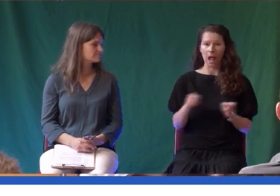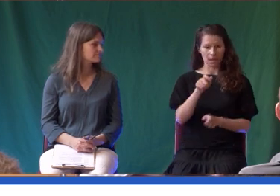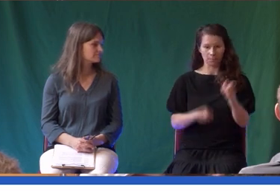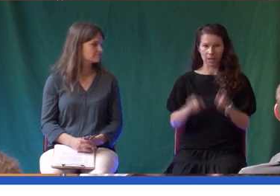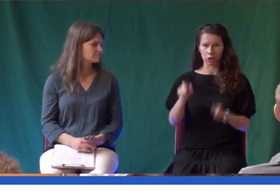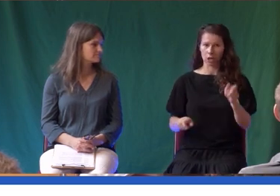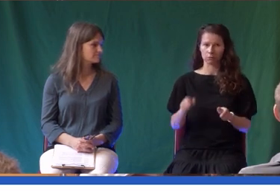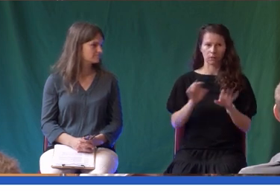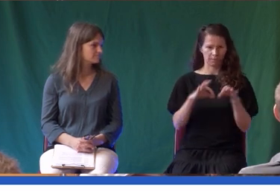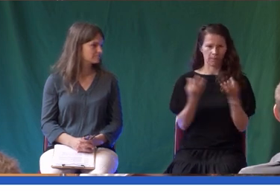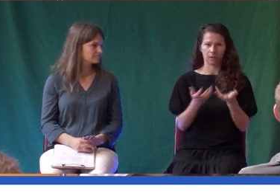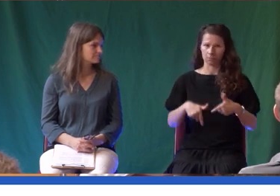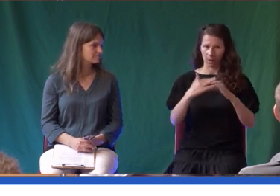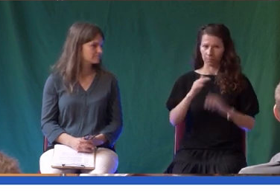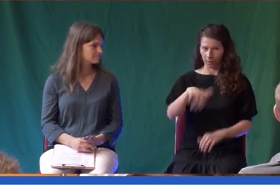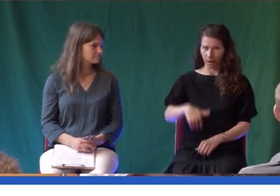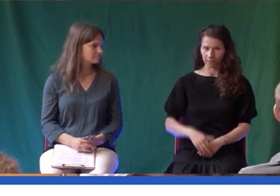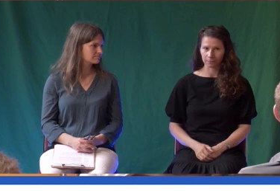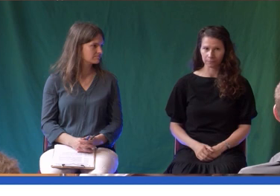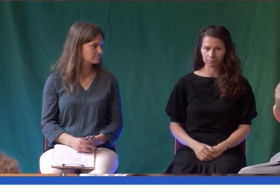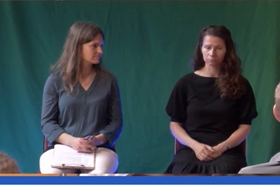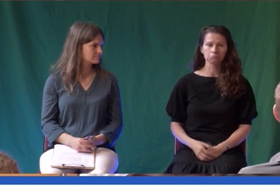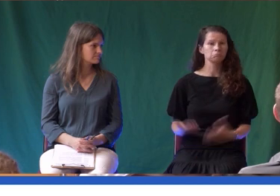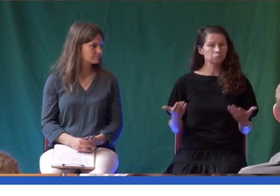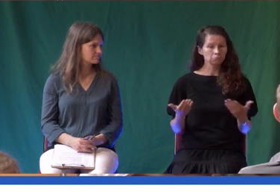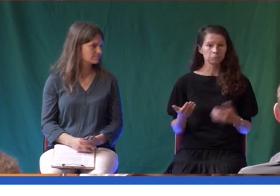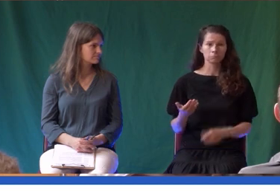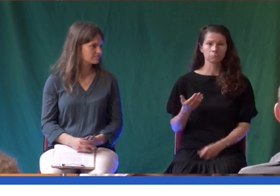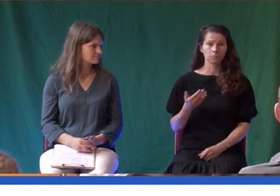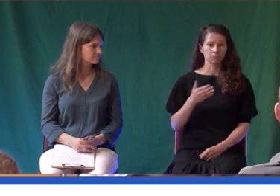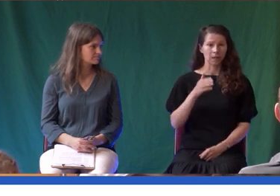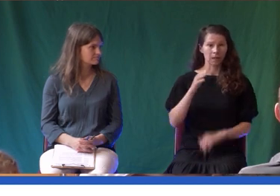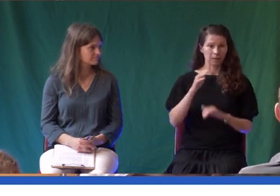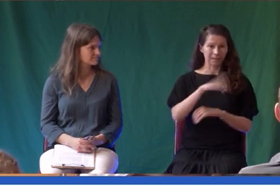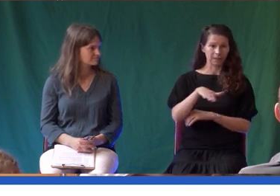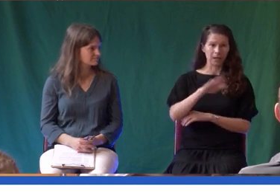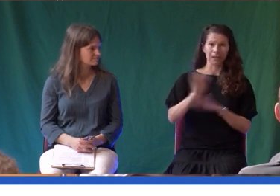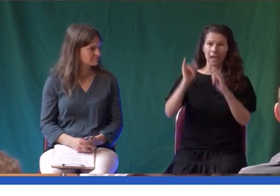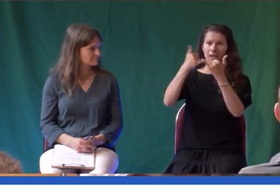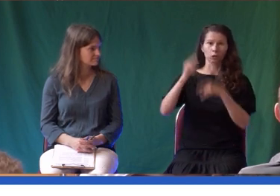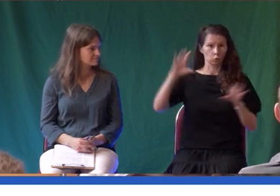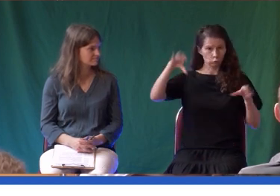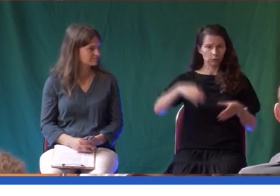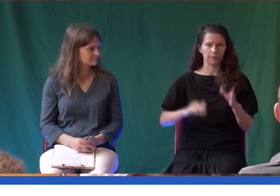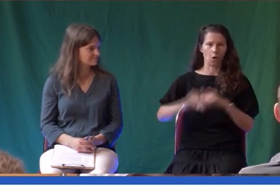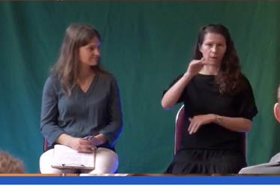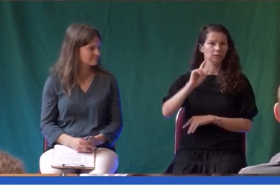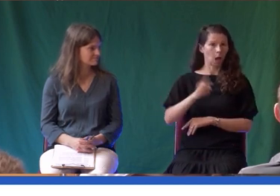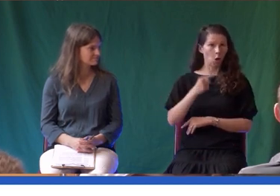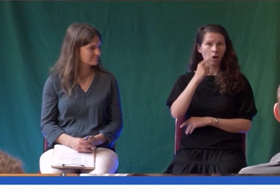gründen und Kinder sollen bei ihren Eltern aufwachsen dürfen auch bei den Eltern mit